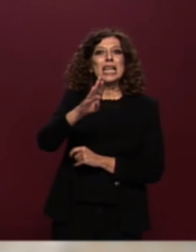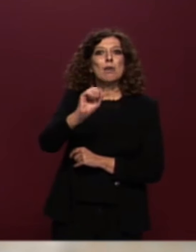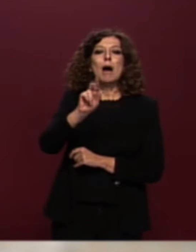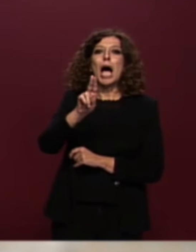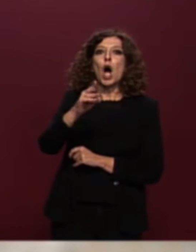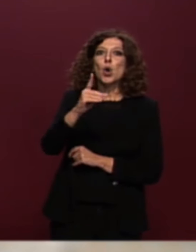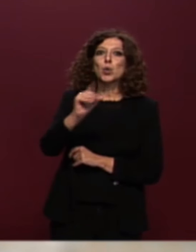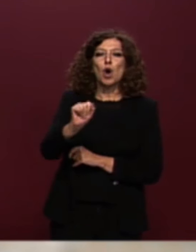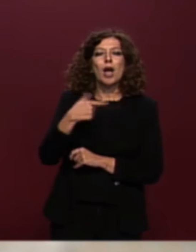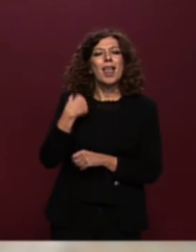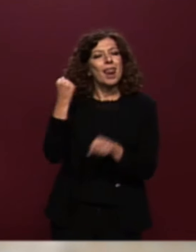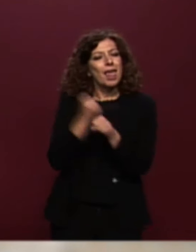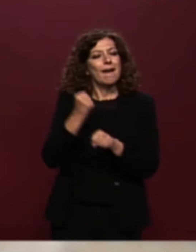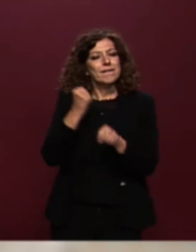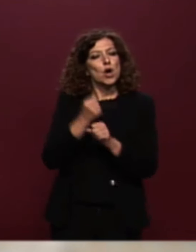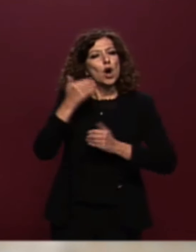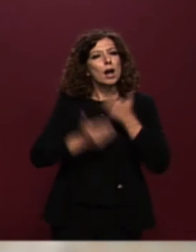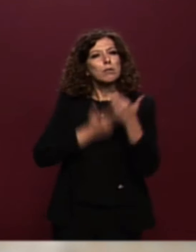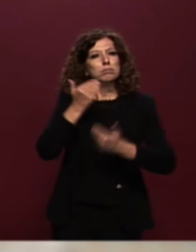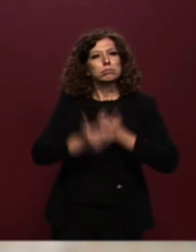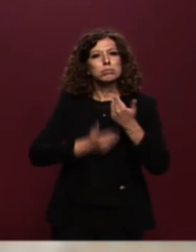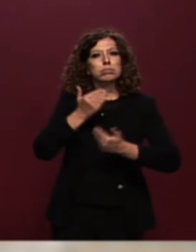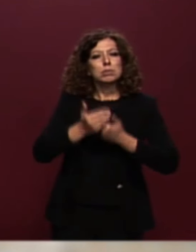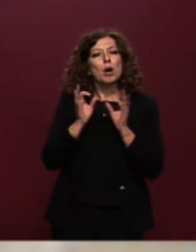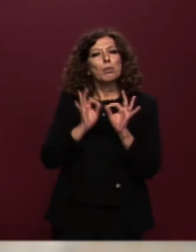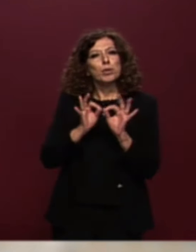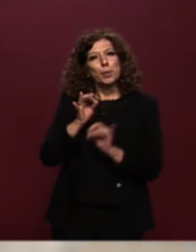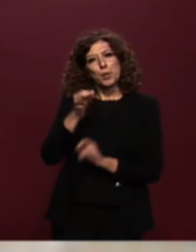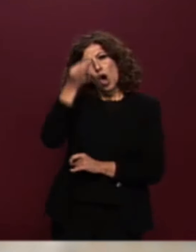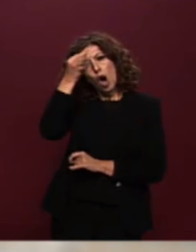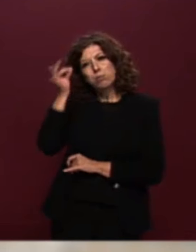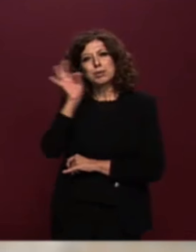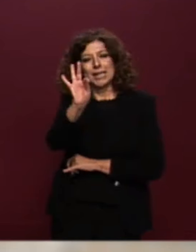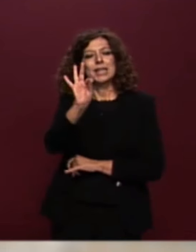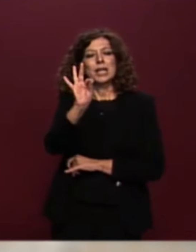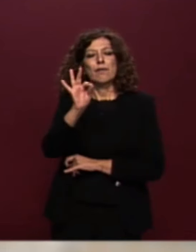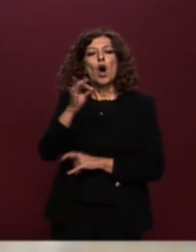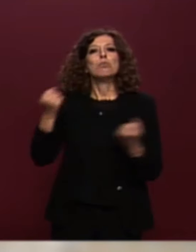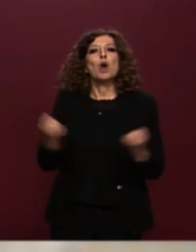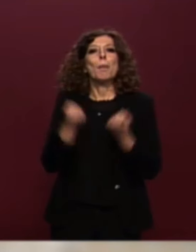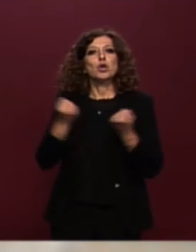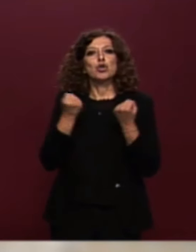per promuovere la cultura della salute e la sicurezza nei luoghi di lavoro.